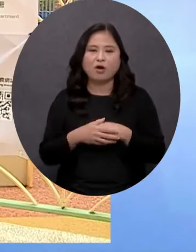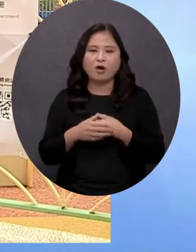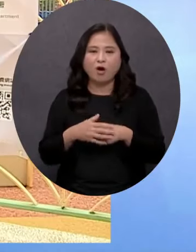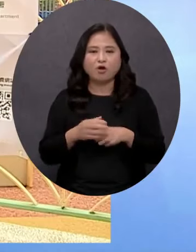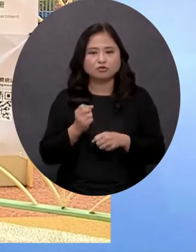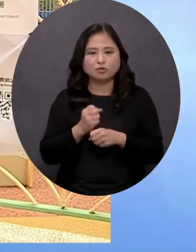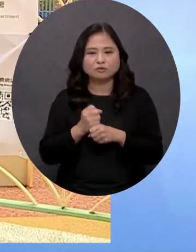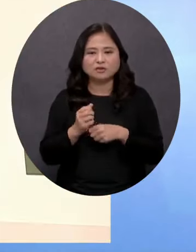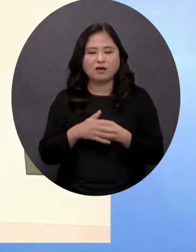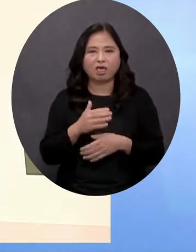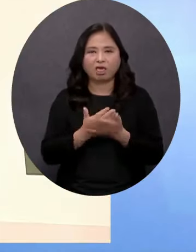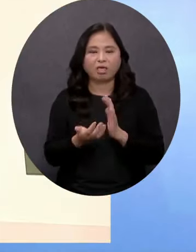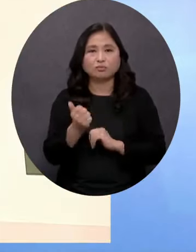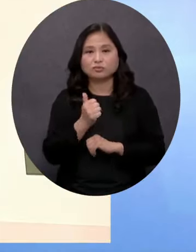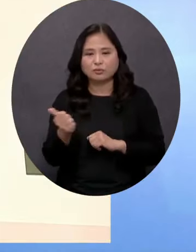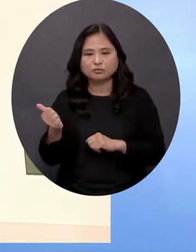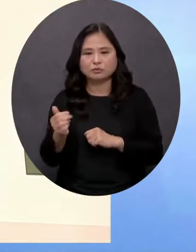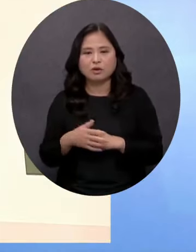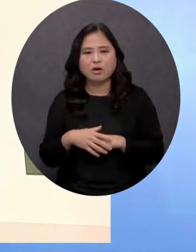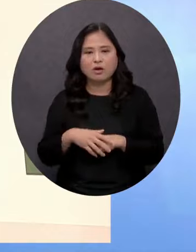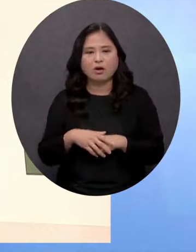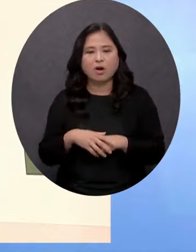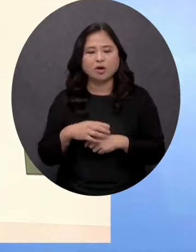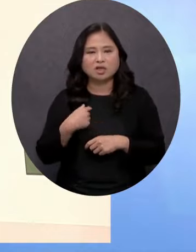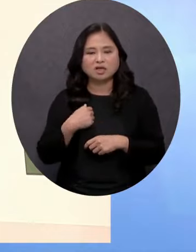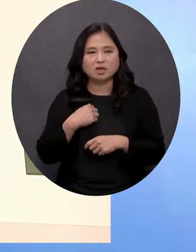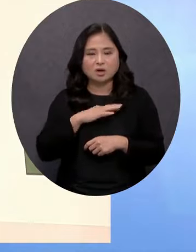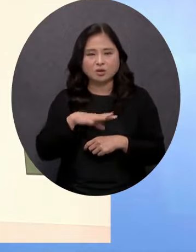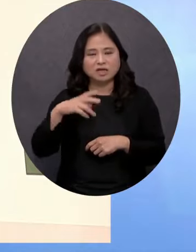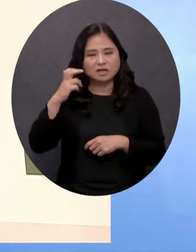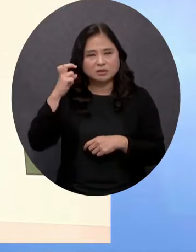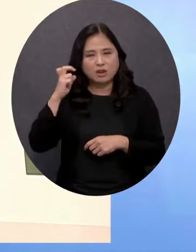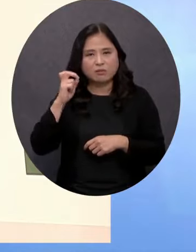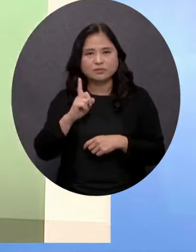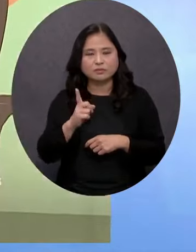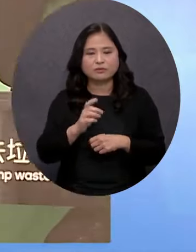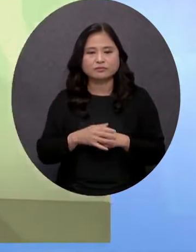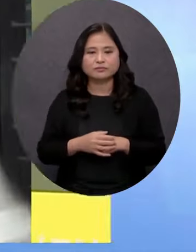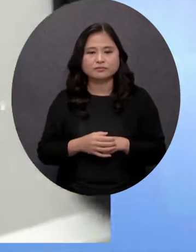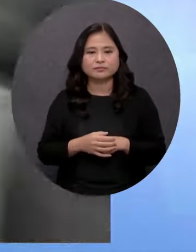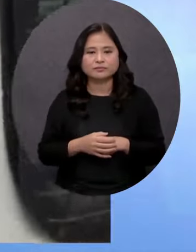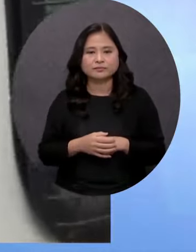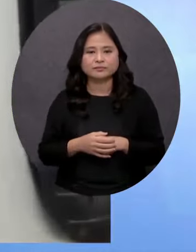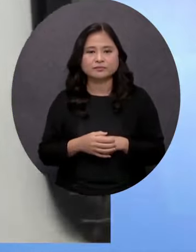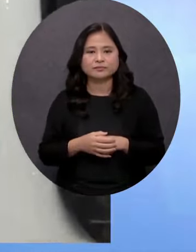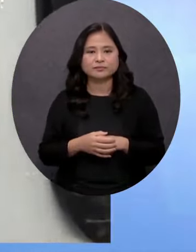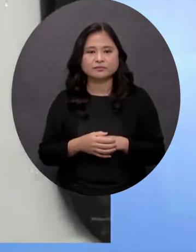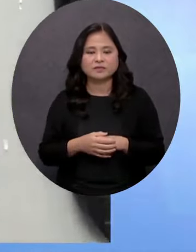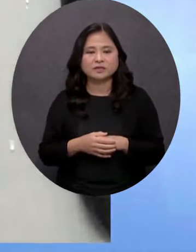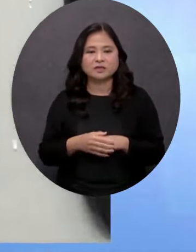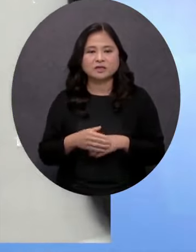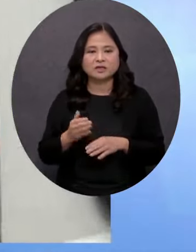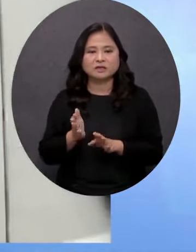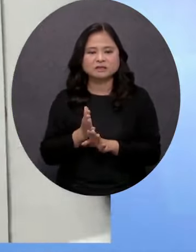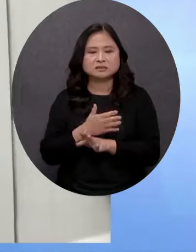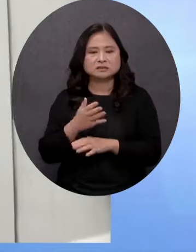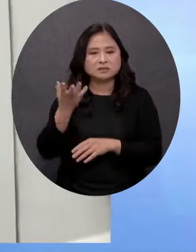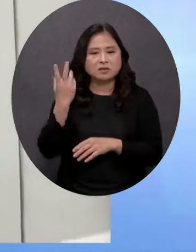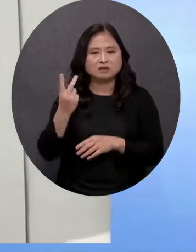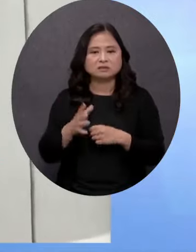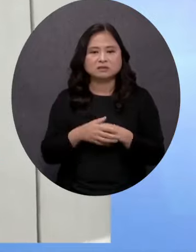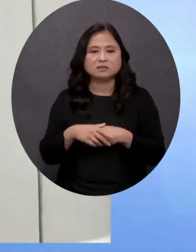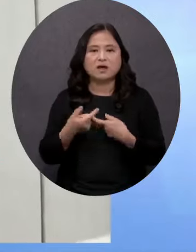順，這些都是我們需要實際去想怎樣做的事。 前年安达臣道地盘